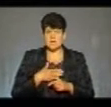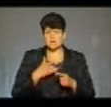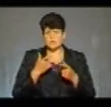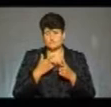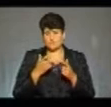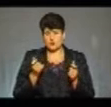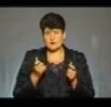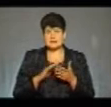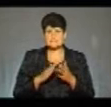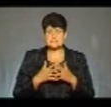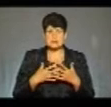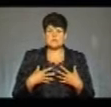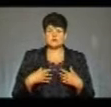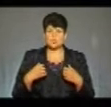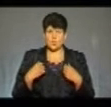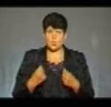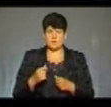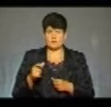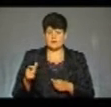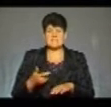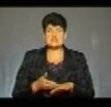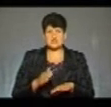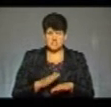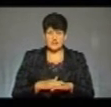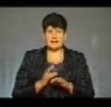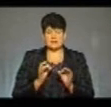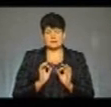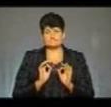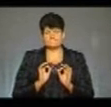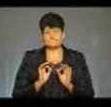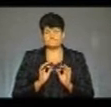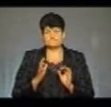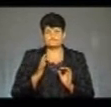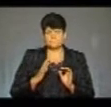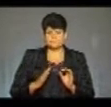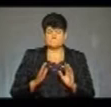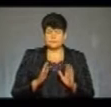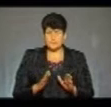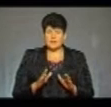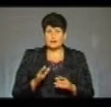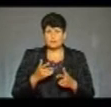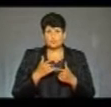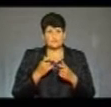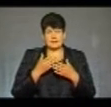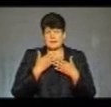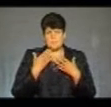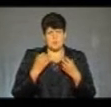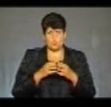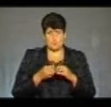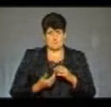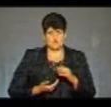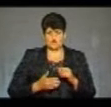стан здоров'я потерпілих тяжкий, але стабільний. По інформації, нема загрози життю,